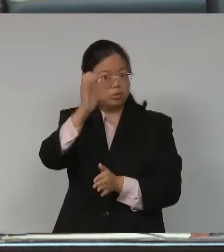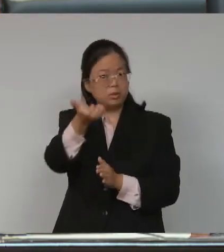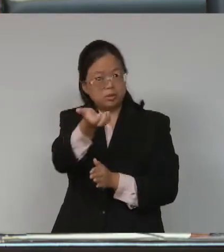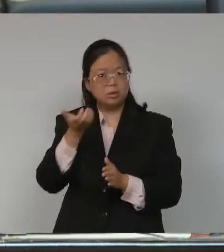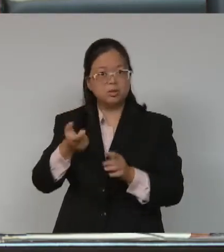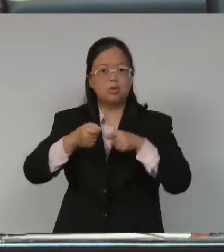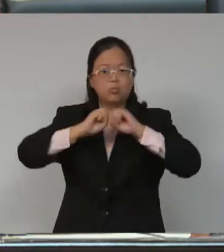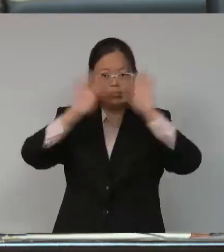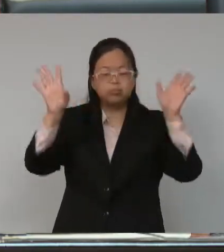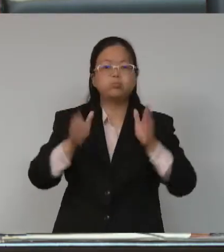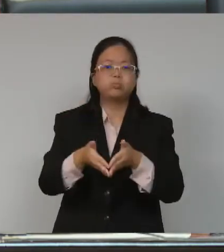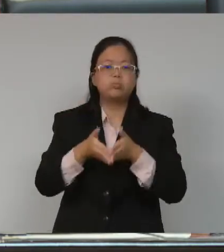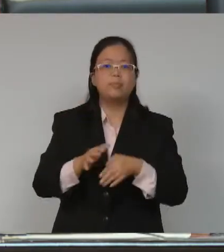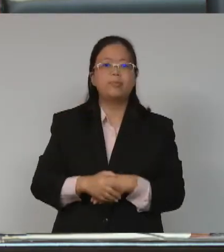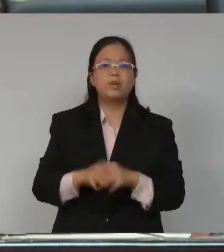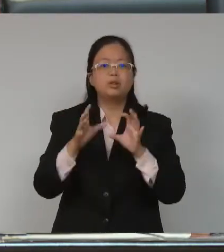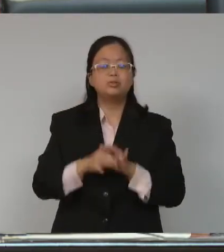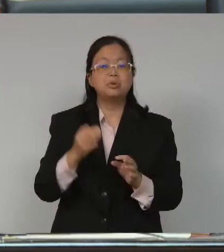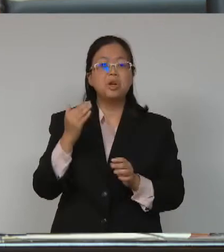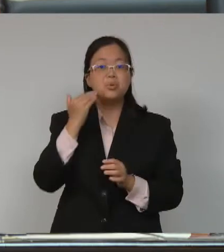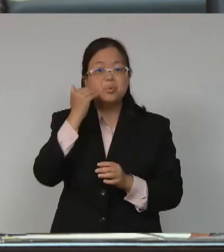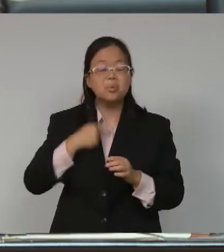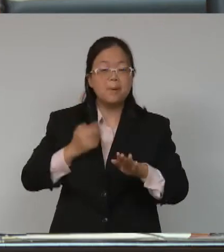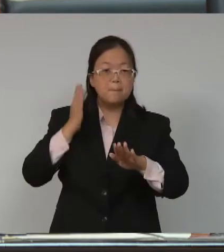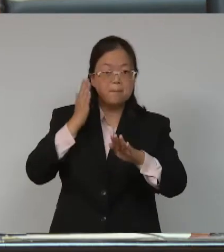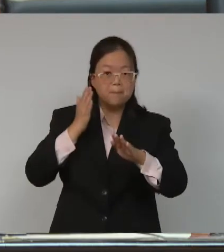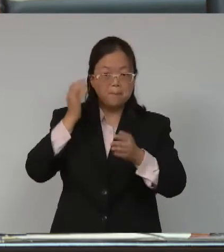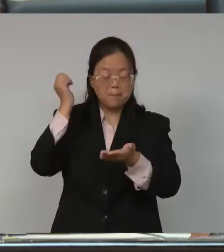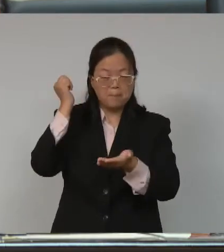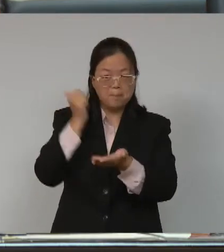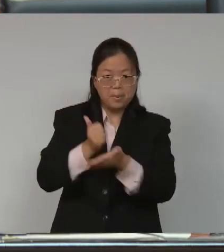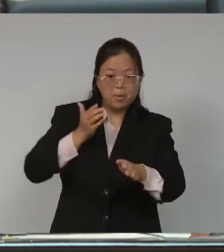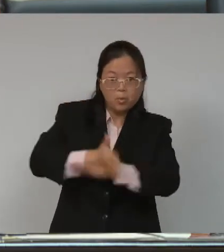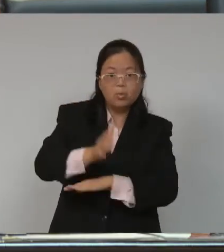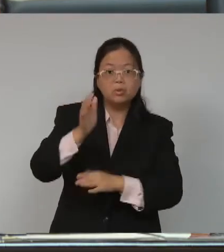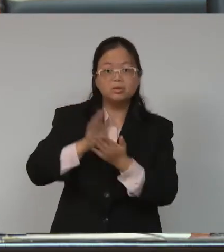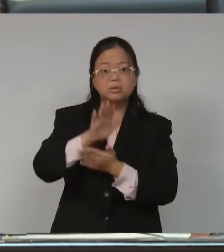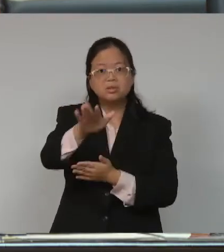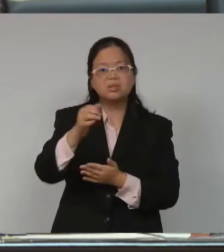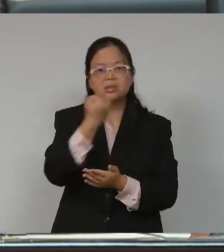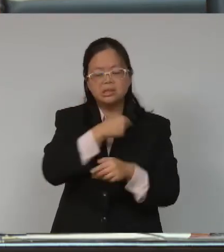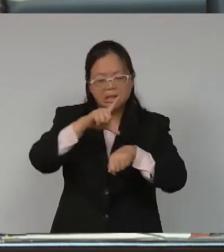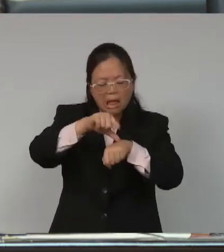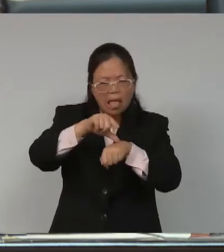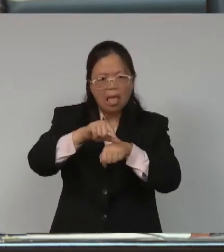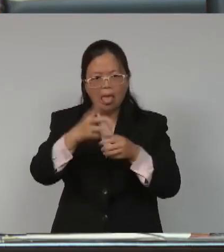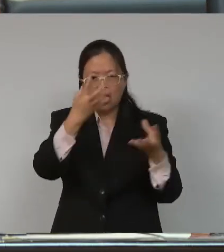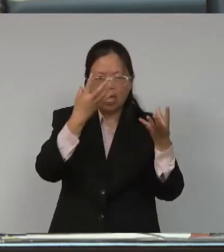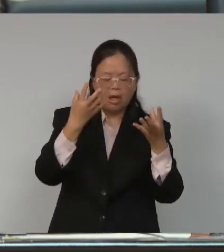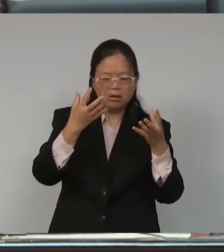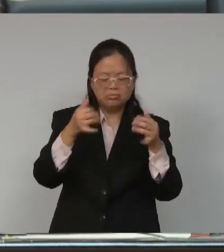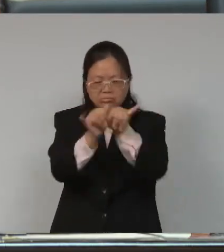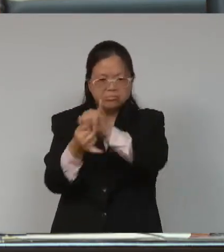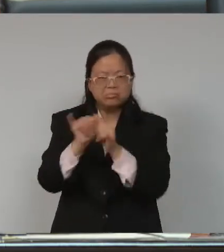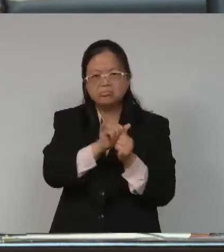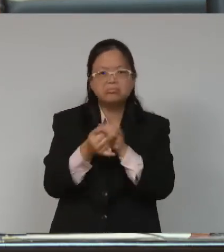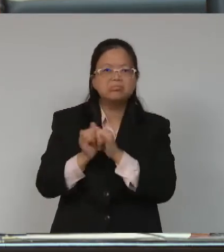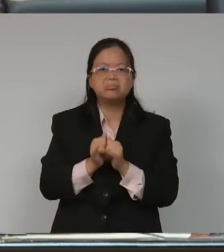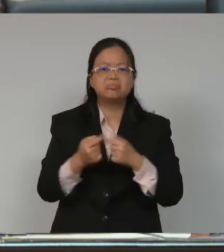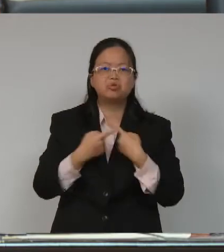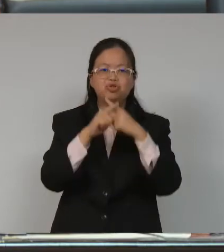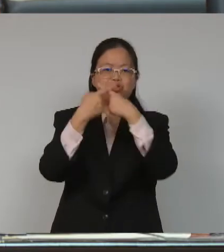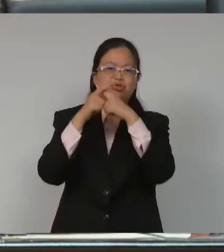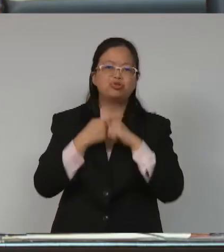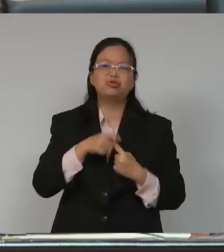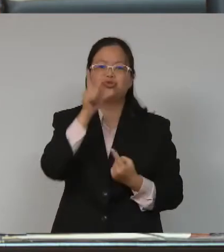就变成说他可能一旦通过以后，就可能会创造一个规范上矛盾或冲突，一个有争议的地方。